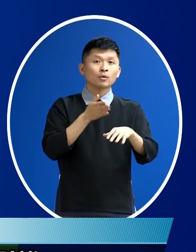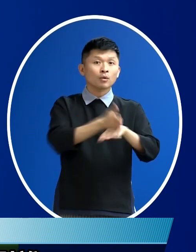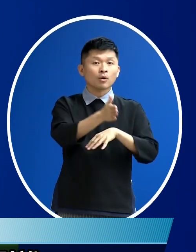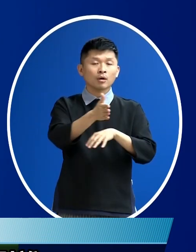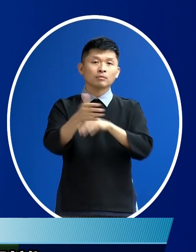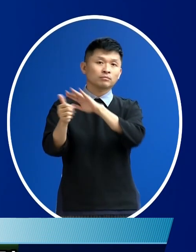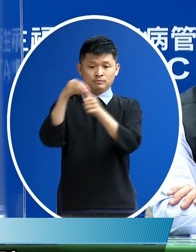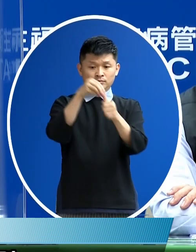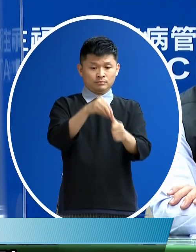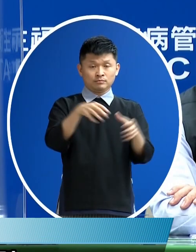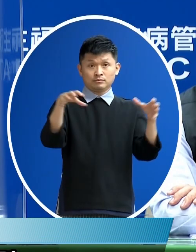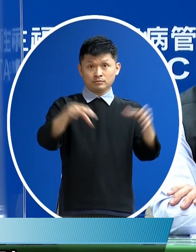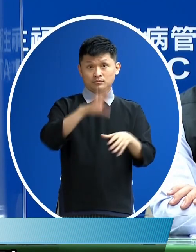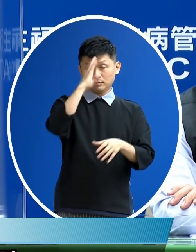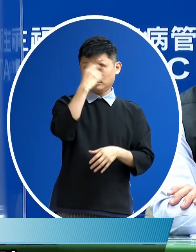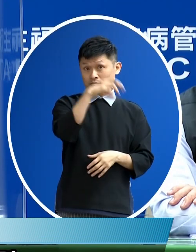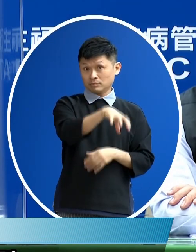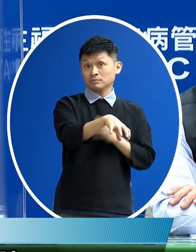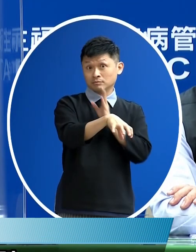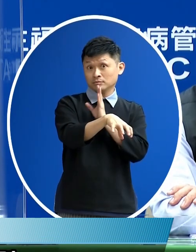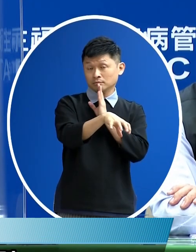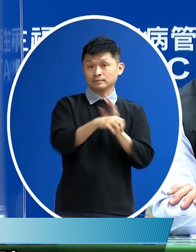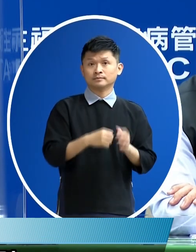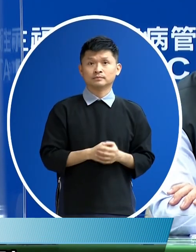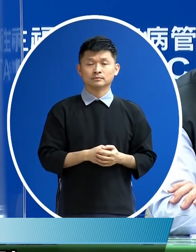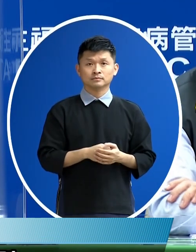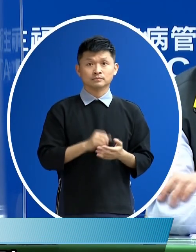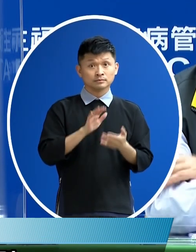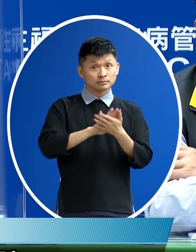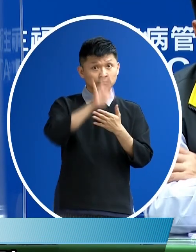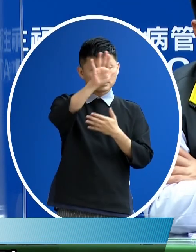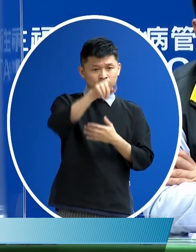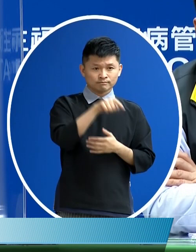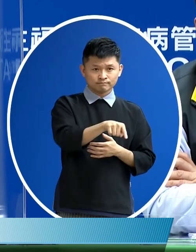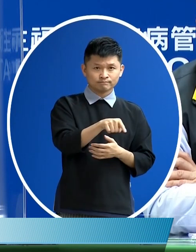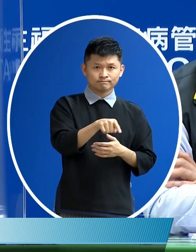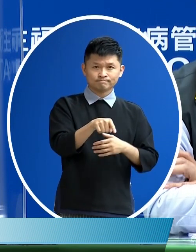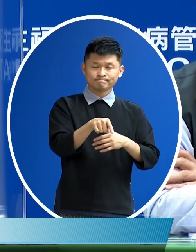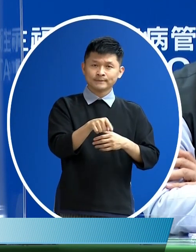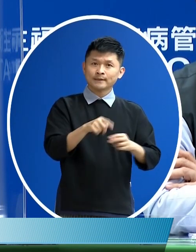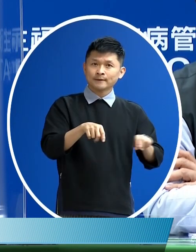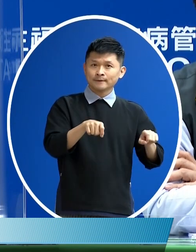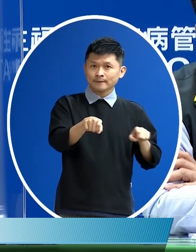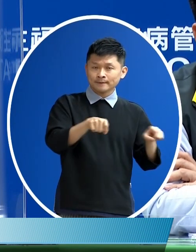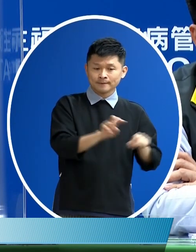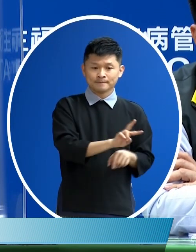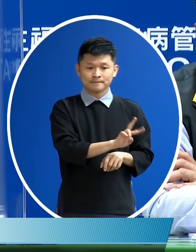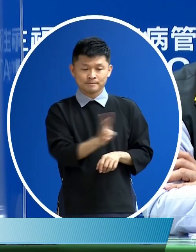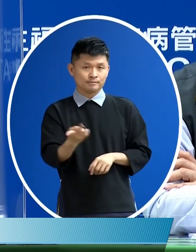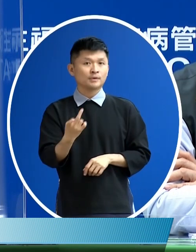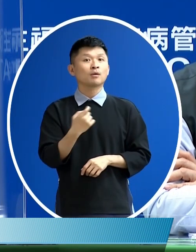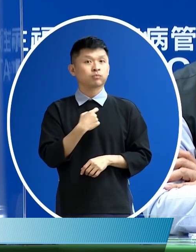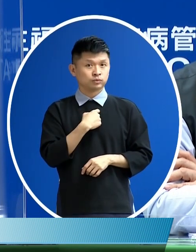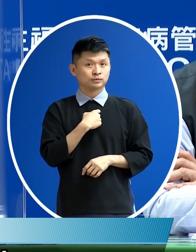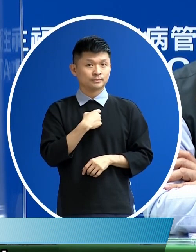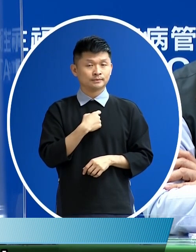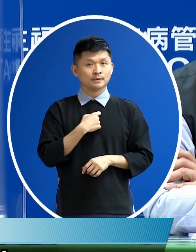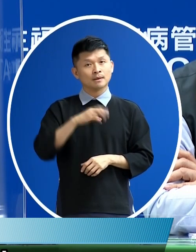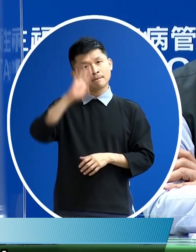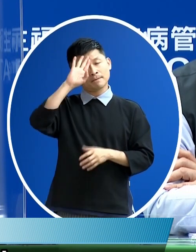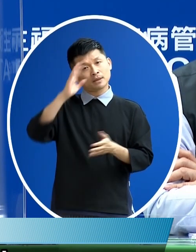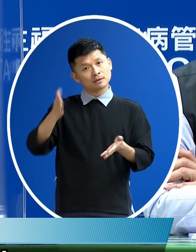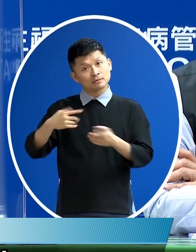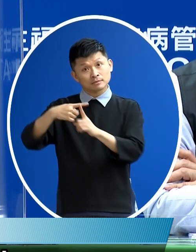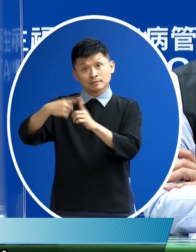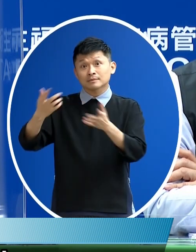才能够引进。 未来集中检疫所要渐次的转型，那就收相关轻症或是